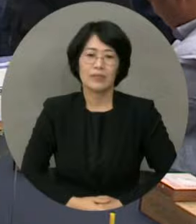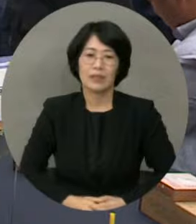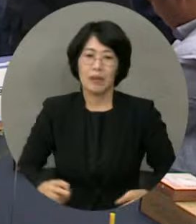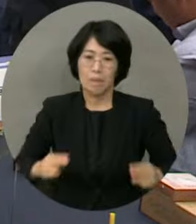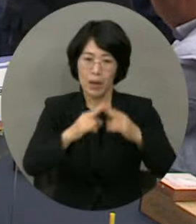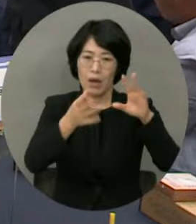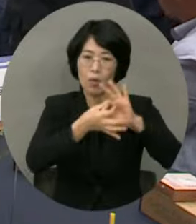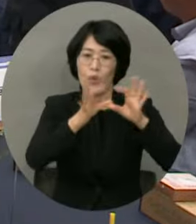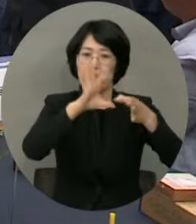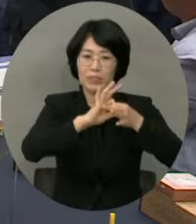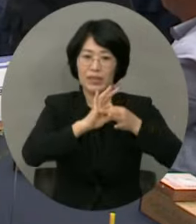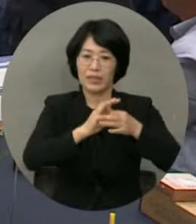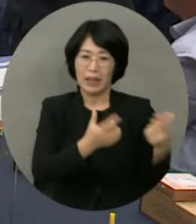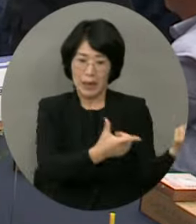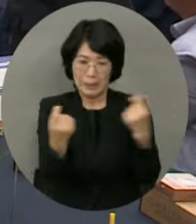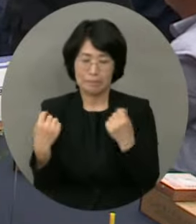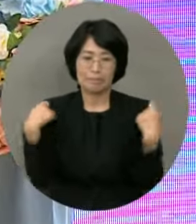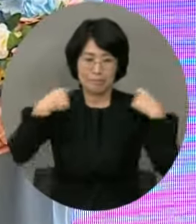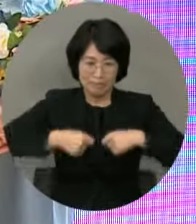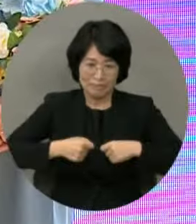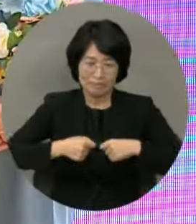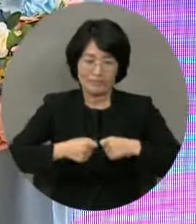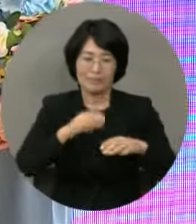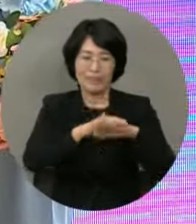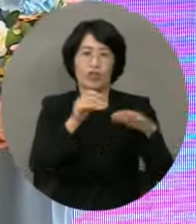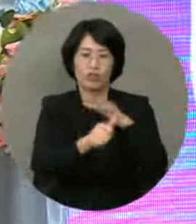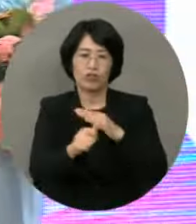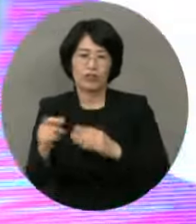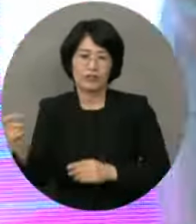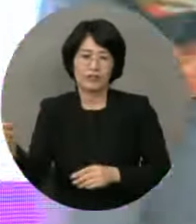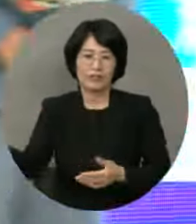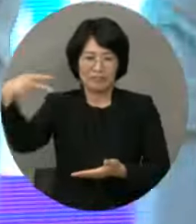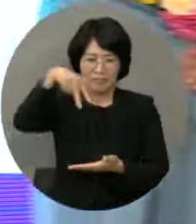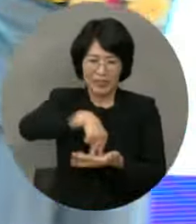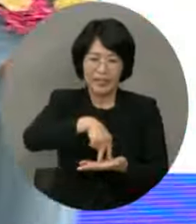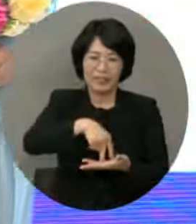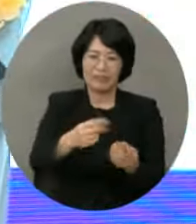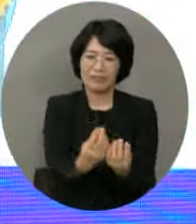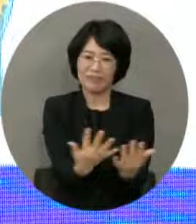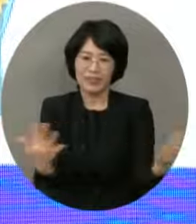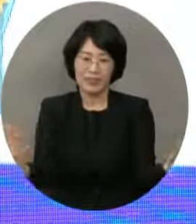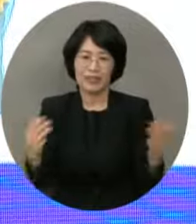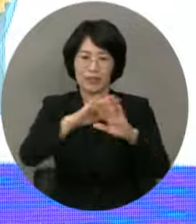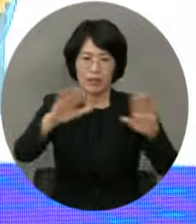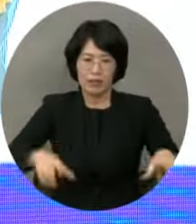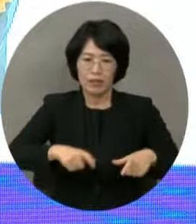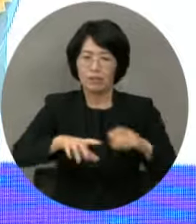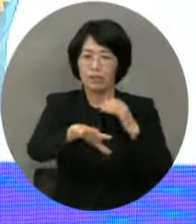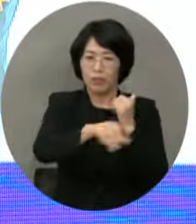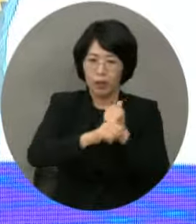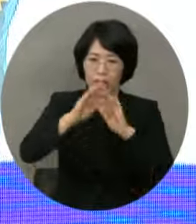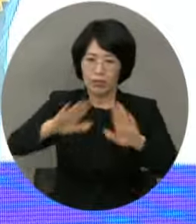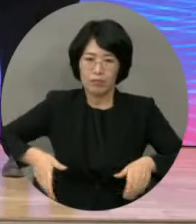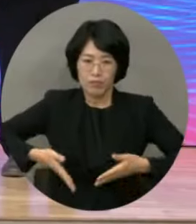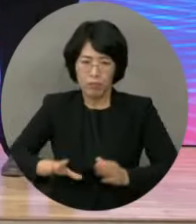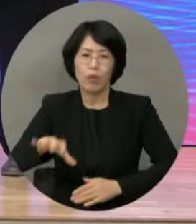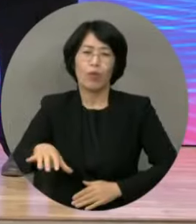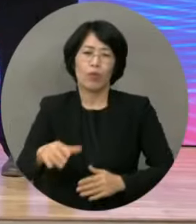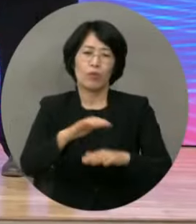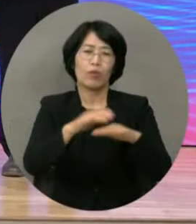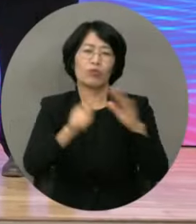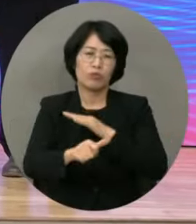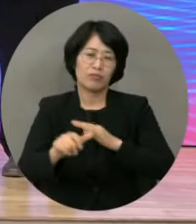파리올림픽 선수단 단복을 입은 선수들이 한 명씩 무대 위로 올라갑니다. 전남 소속과 전남 출신 선수들을 위해